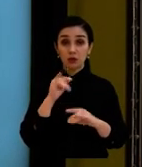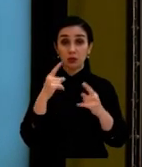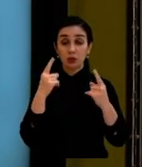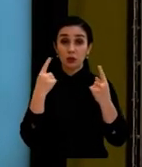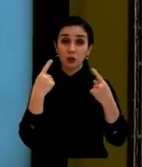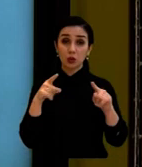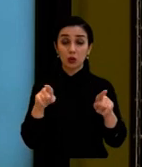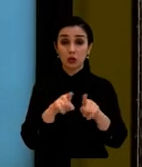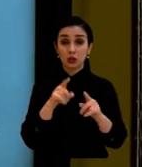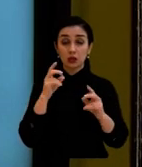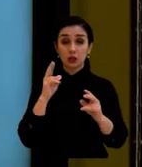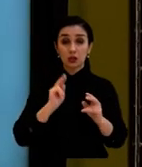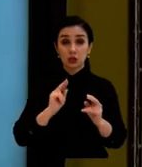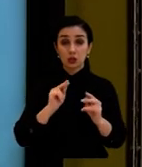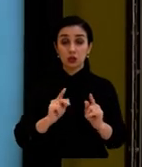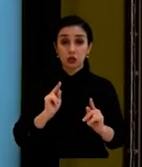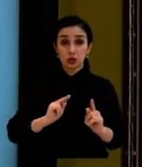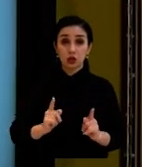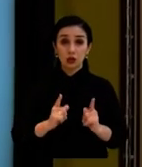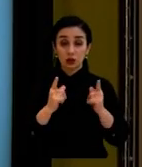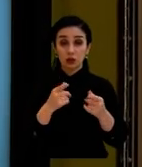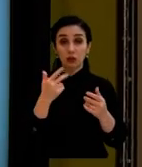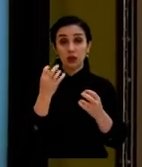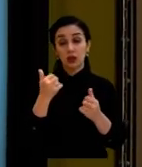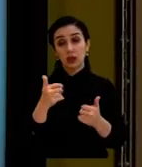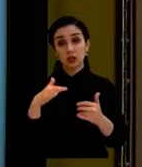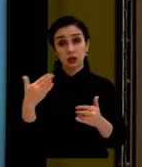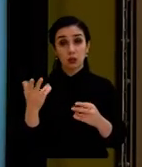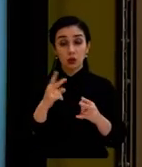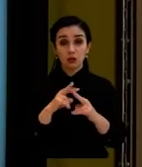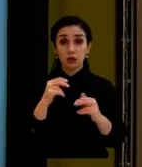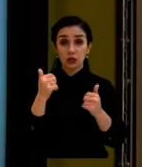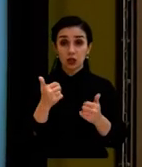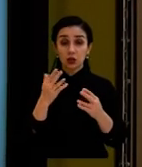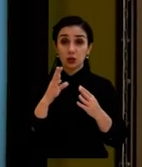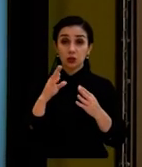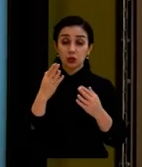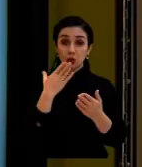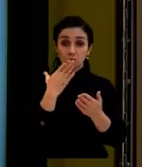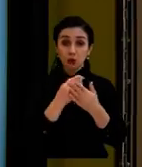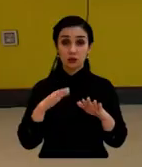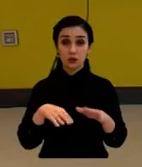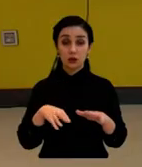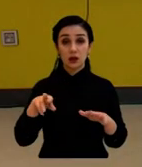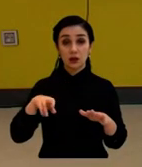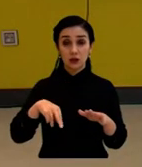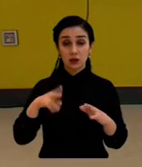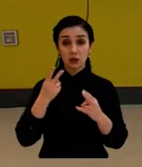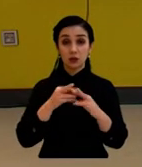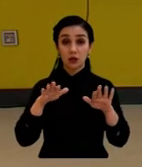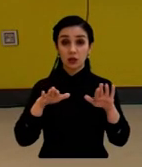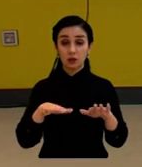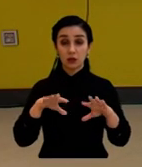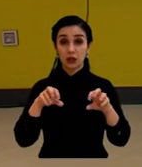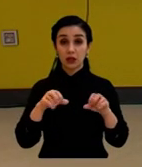biron bir tashkilotga ishga kirib, o'zingizni yaxshi tomonlama ijobiy xususiyatlaringizni ko'rsatib, rahbar